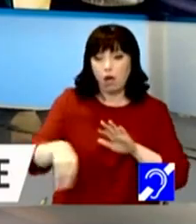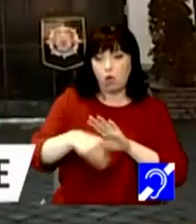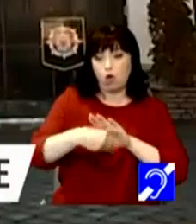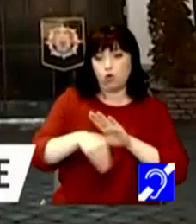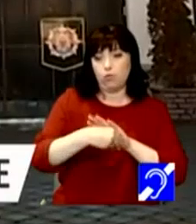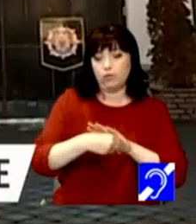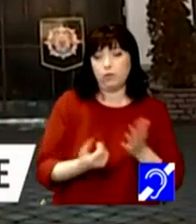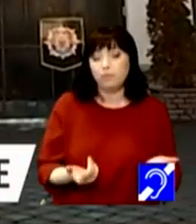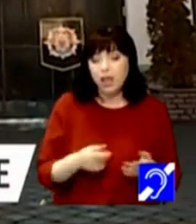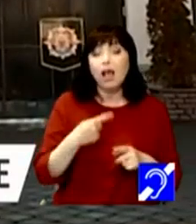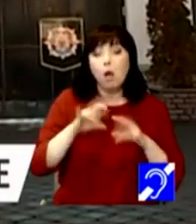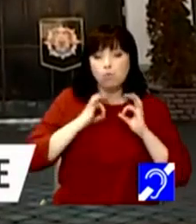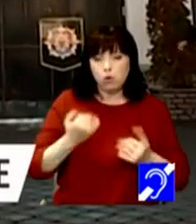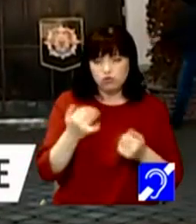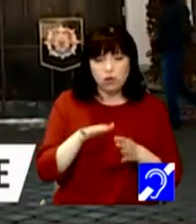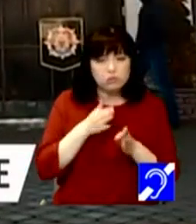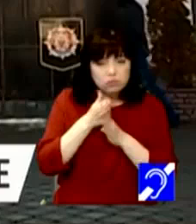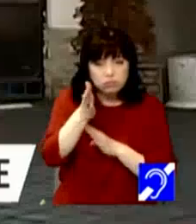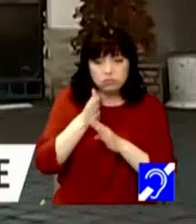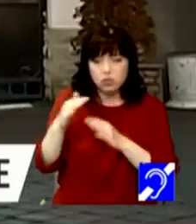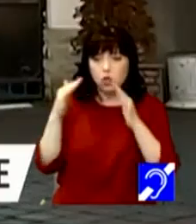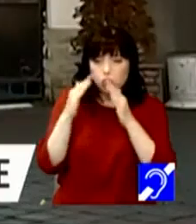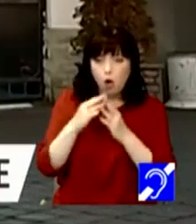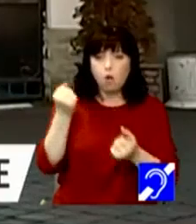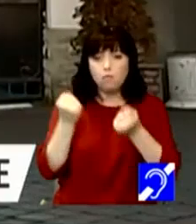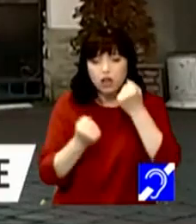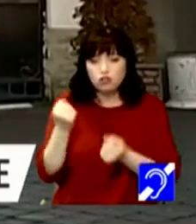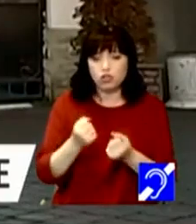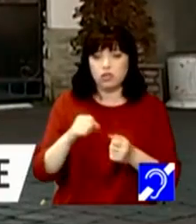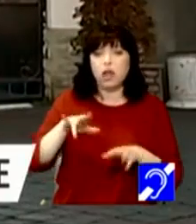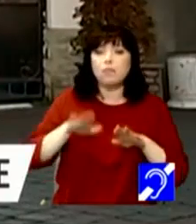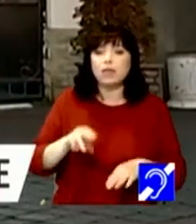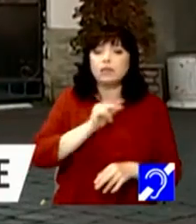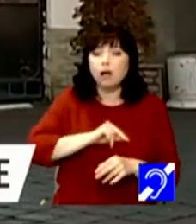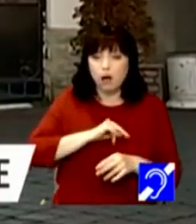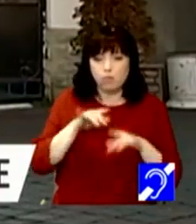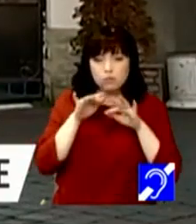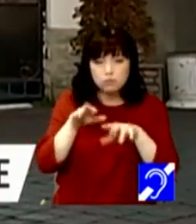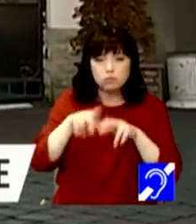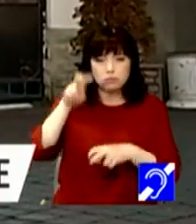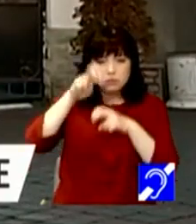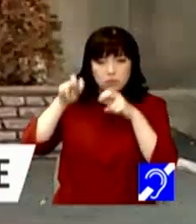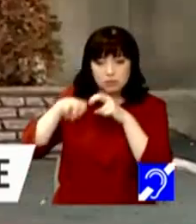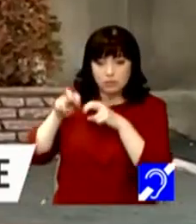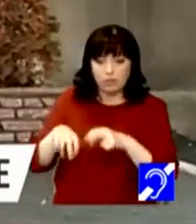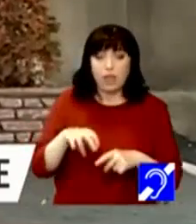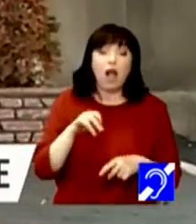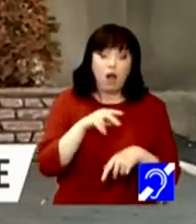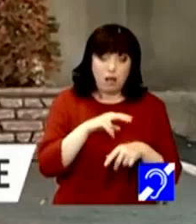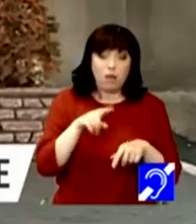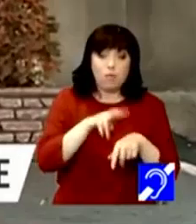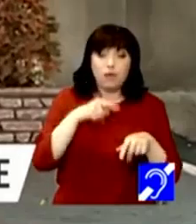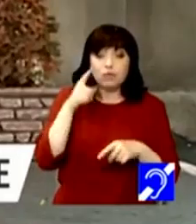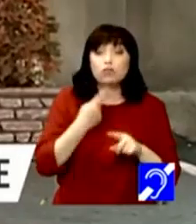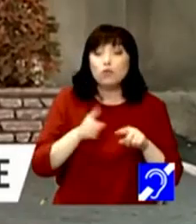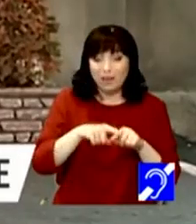corupție. Procurorii fac la această oră percheziții la domiciliile, în automobilele și birourile lor. Potrivit oamenilor legii, șeful